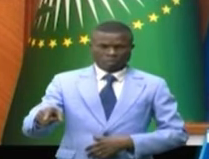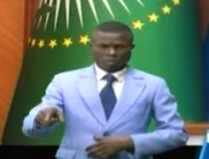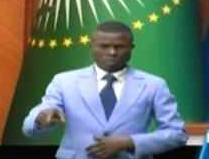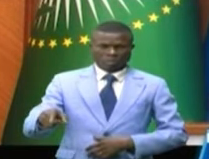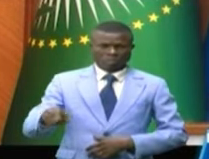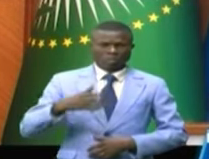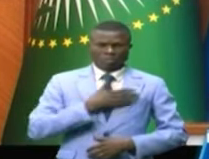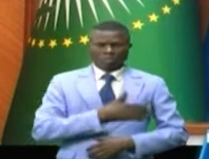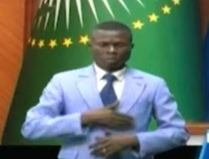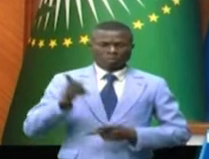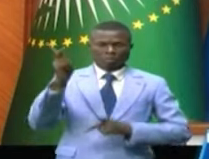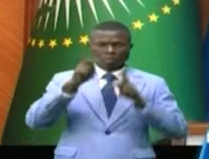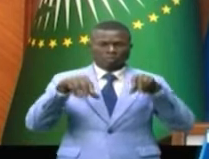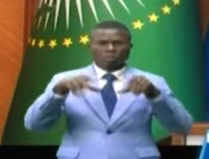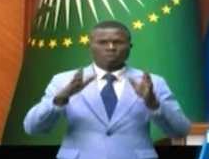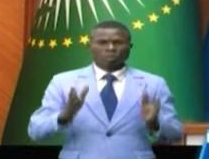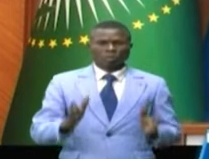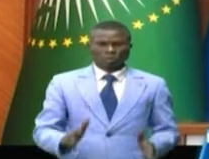Mes très chers compatriotes,